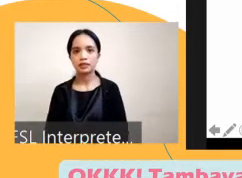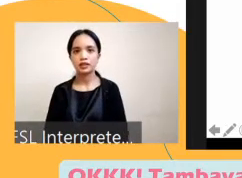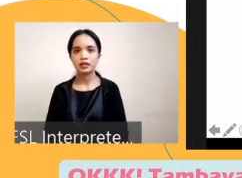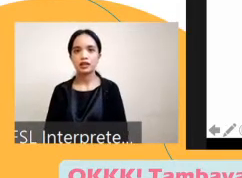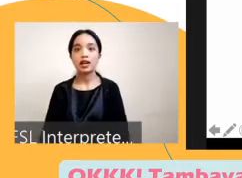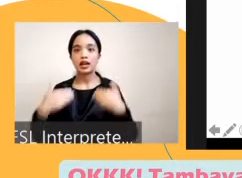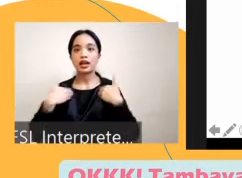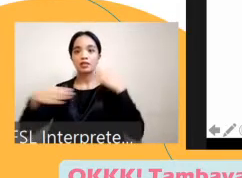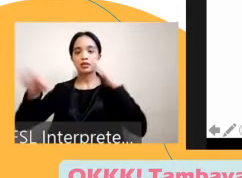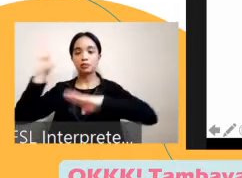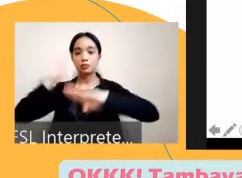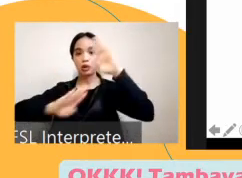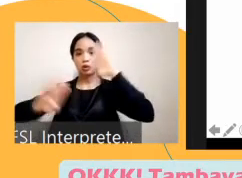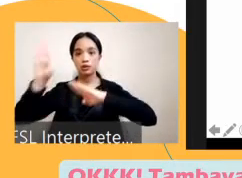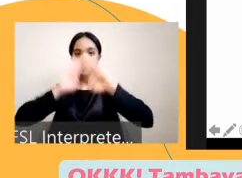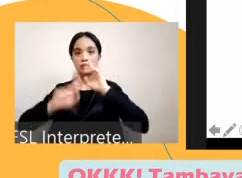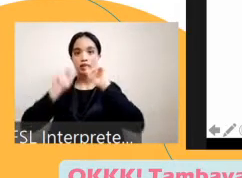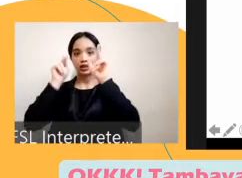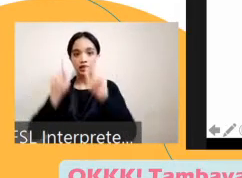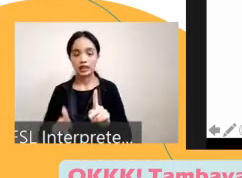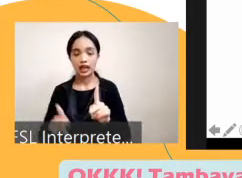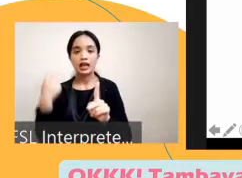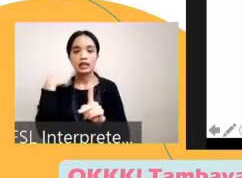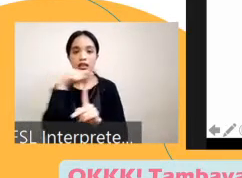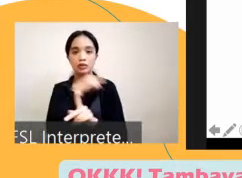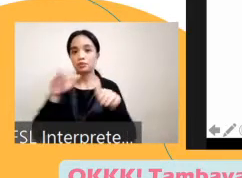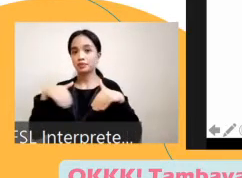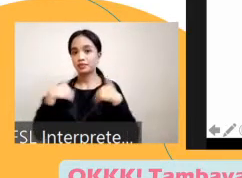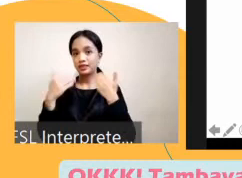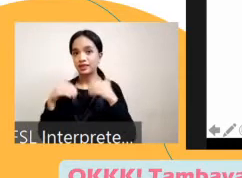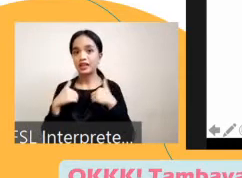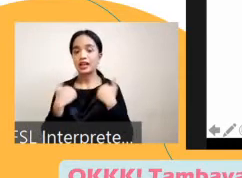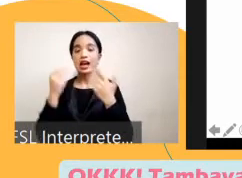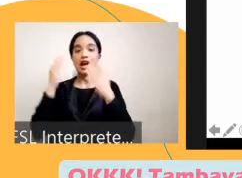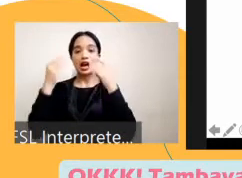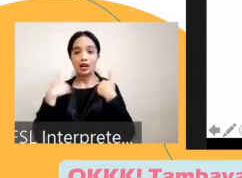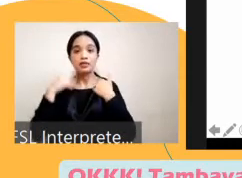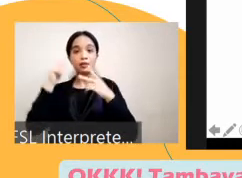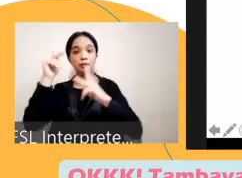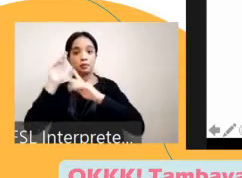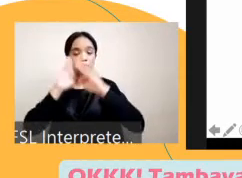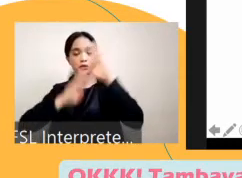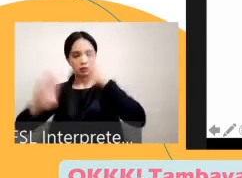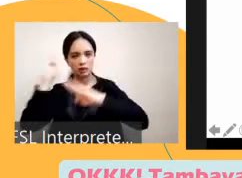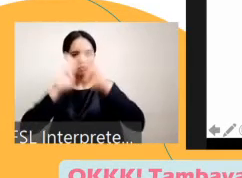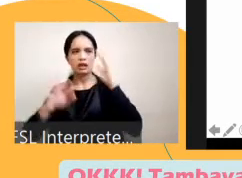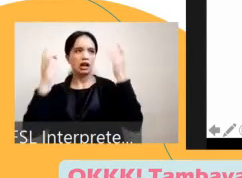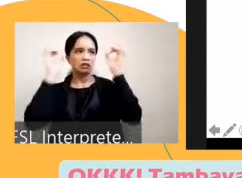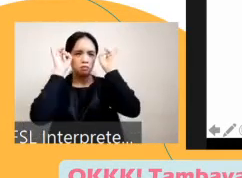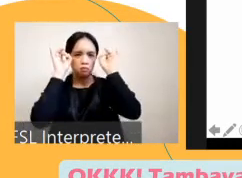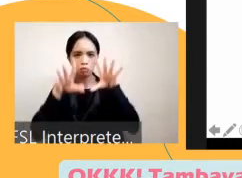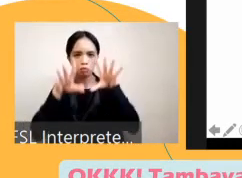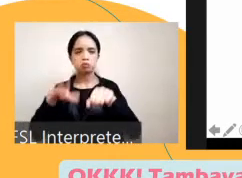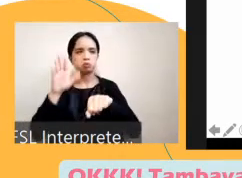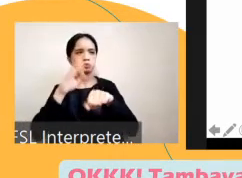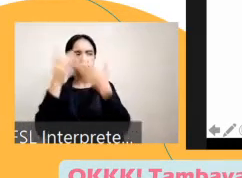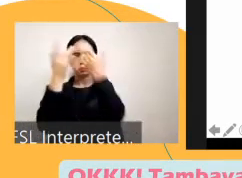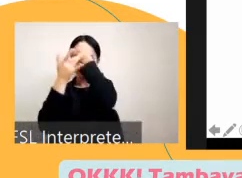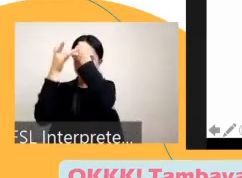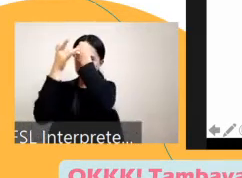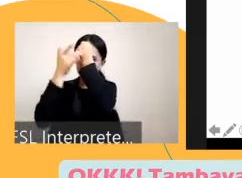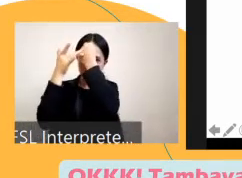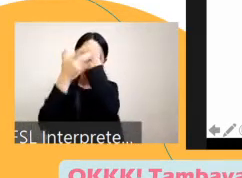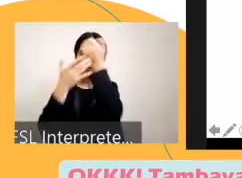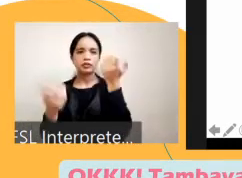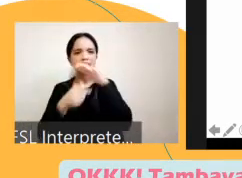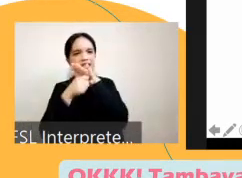problema tayo bilang tao, bilang mga kabataan, may mga problema, banta, trauma, trahedya o stress